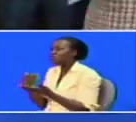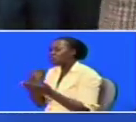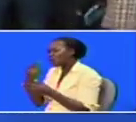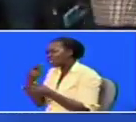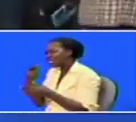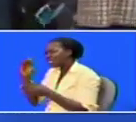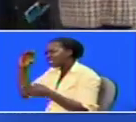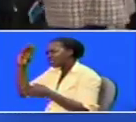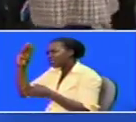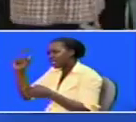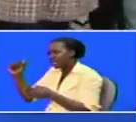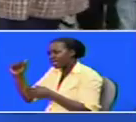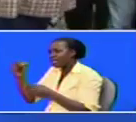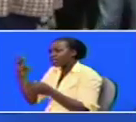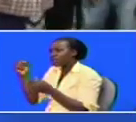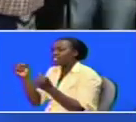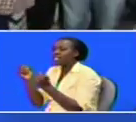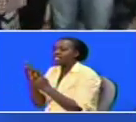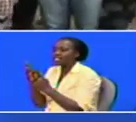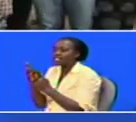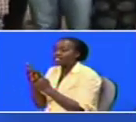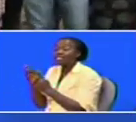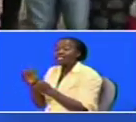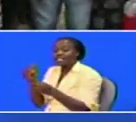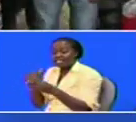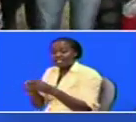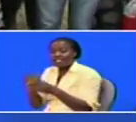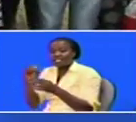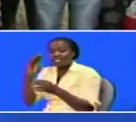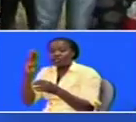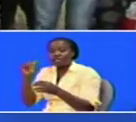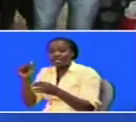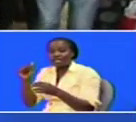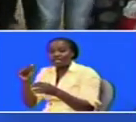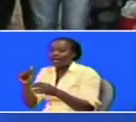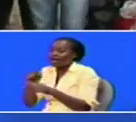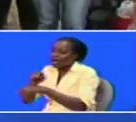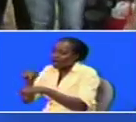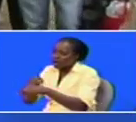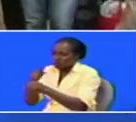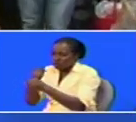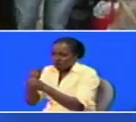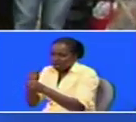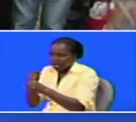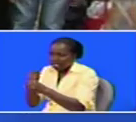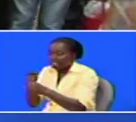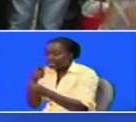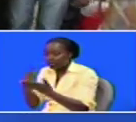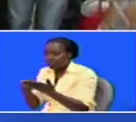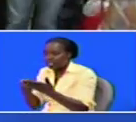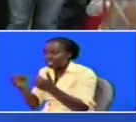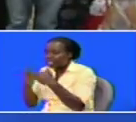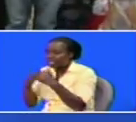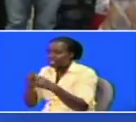hiyo CBA ya mwaka 2013. Katika CBA inaongea kuhusu masaa ya kazi ambayo inasema kwamba kazi iwe masaa